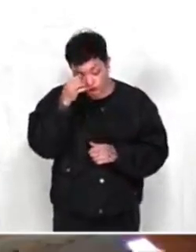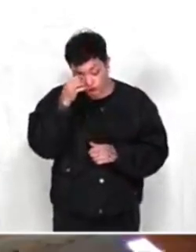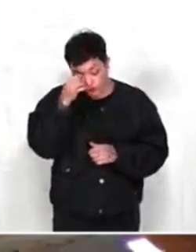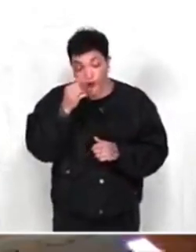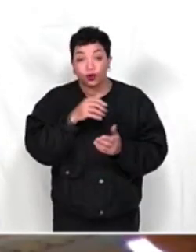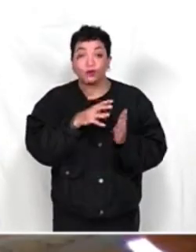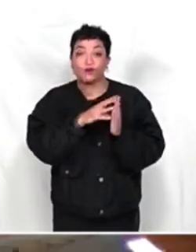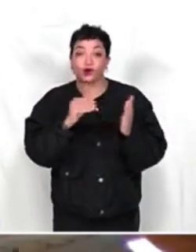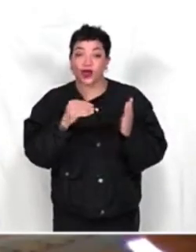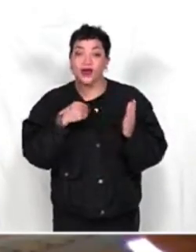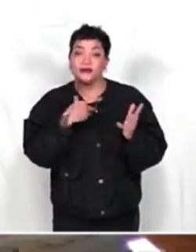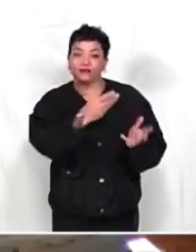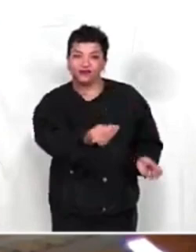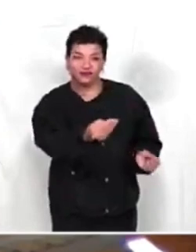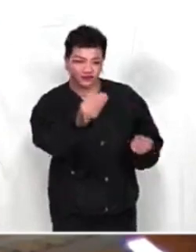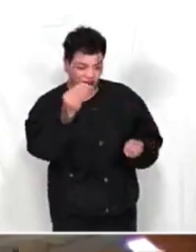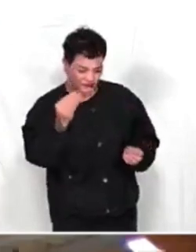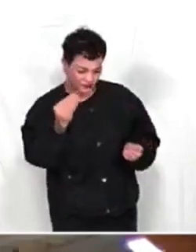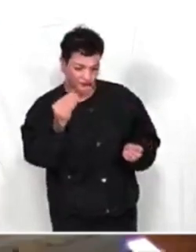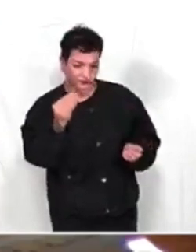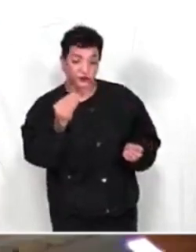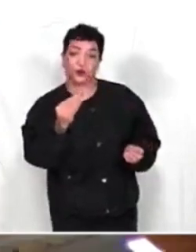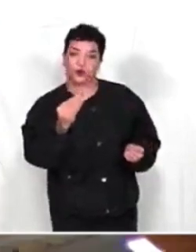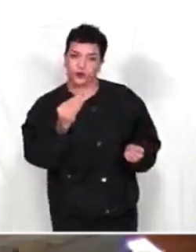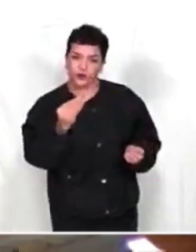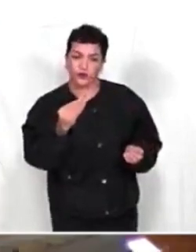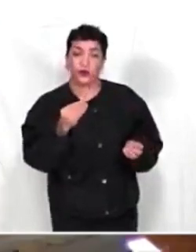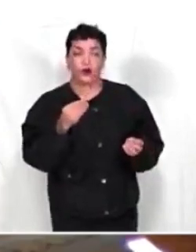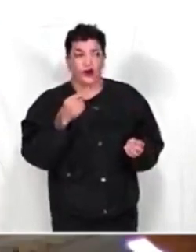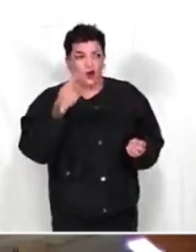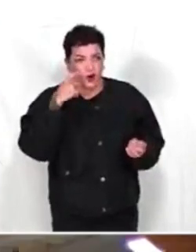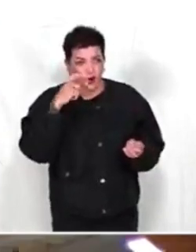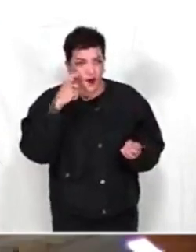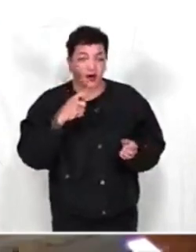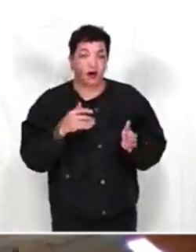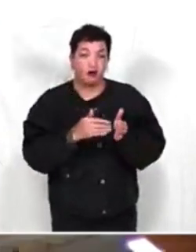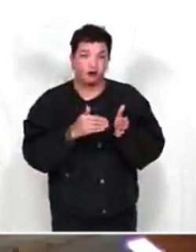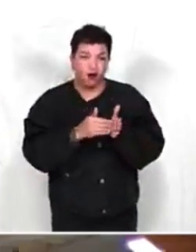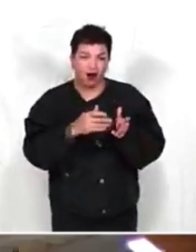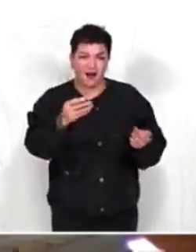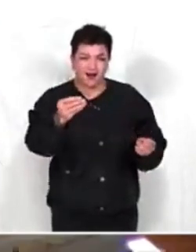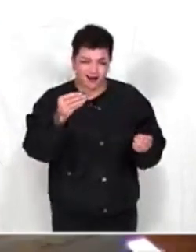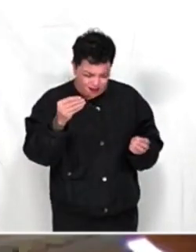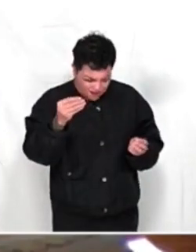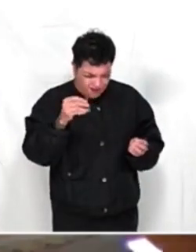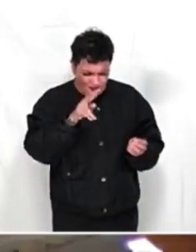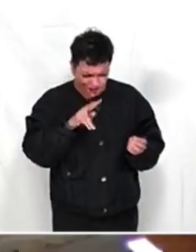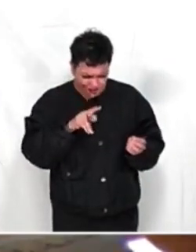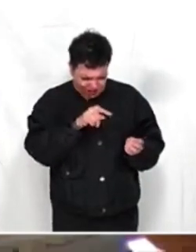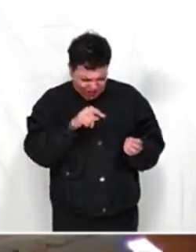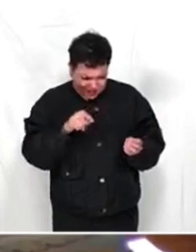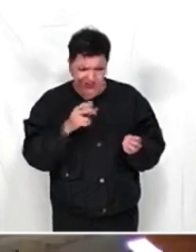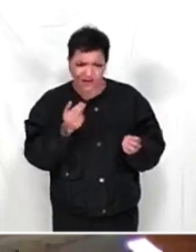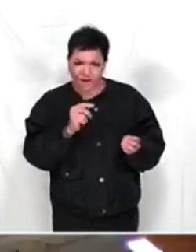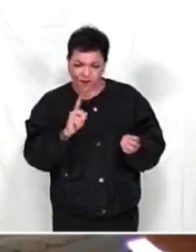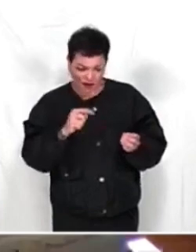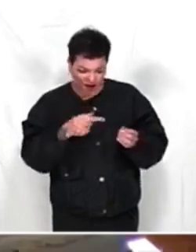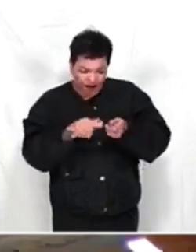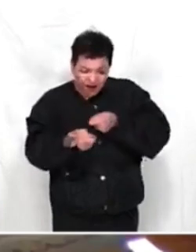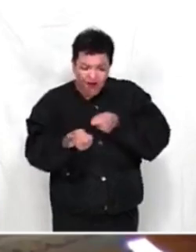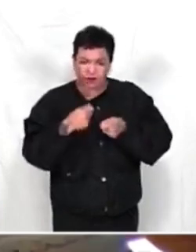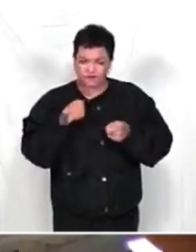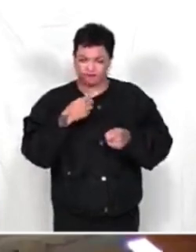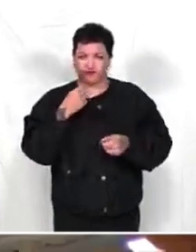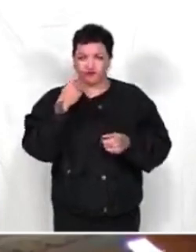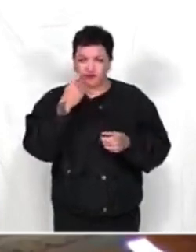fournies, on constate une fois de plus de nombreuses incohérences et de nombreuses contradictions.